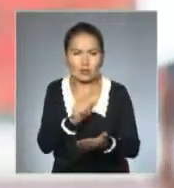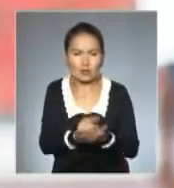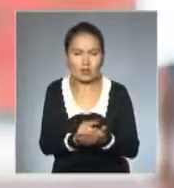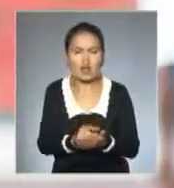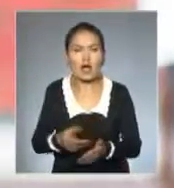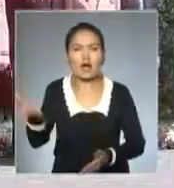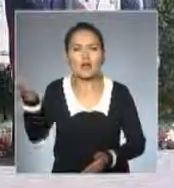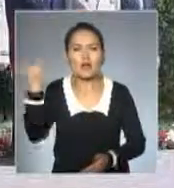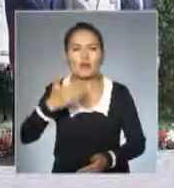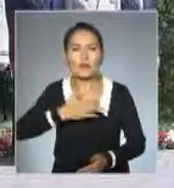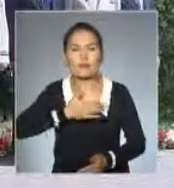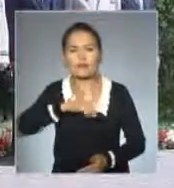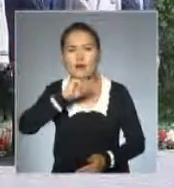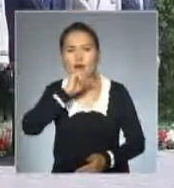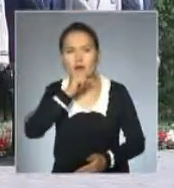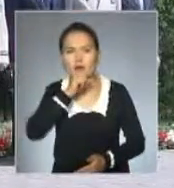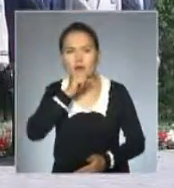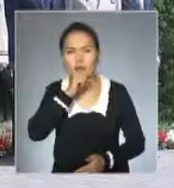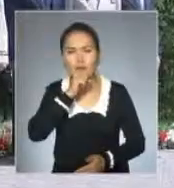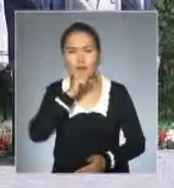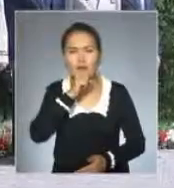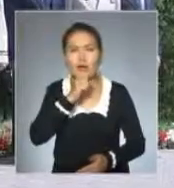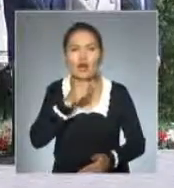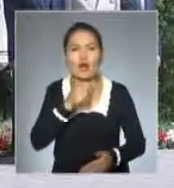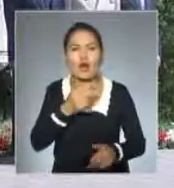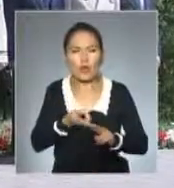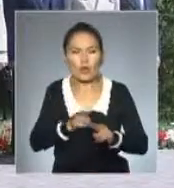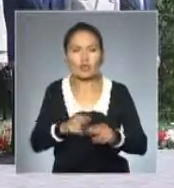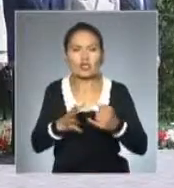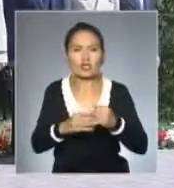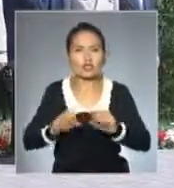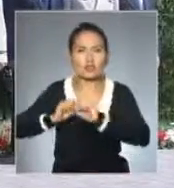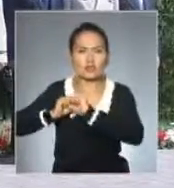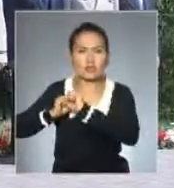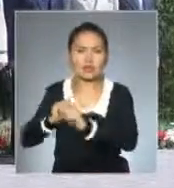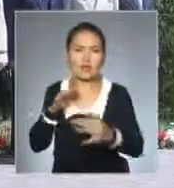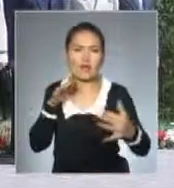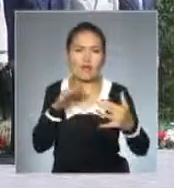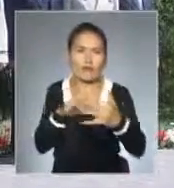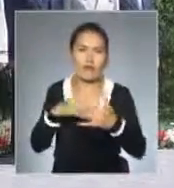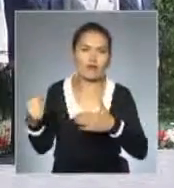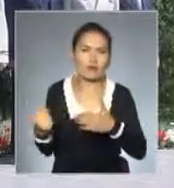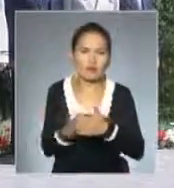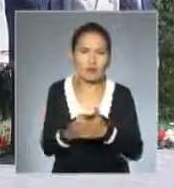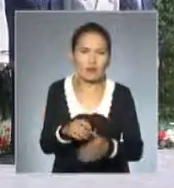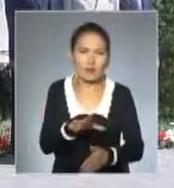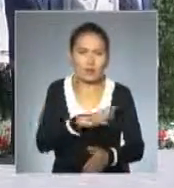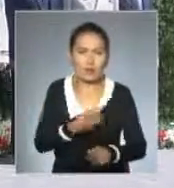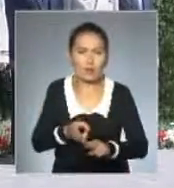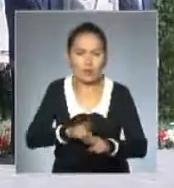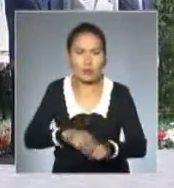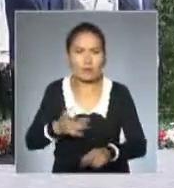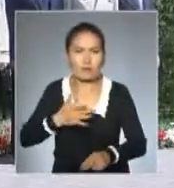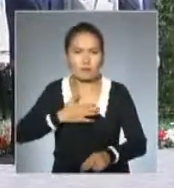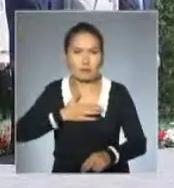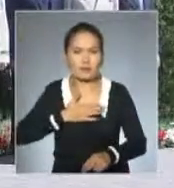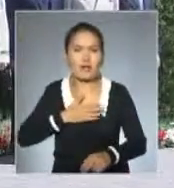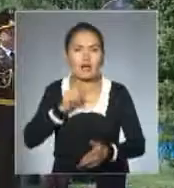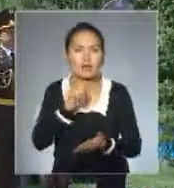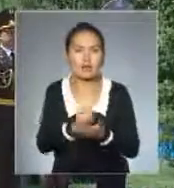қалу үшін күресіп, қан төгіп, көк байрақтың түбінен шыққан болатын. Сонда ұмытпаңыздар. Елді